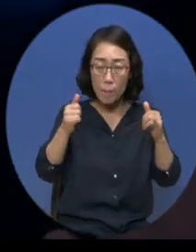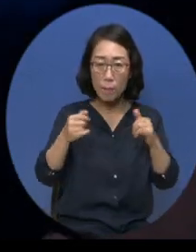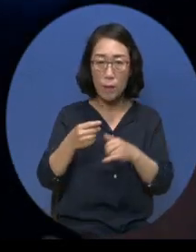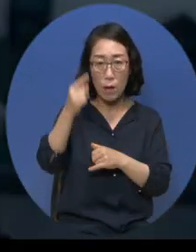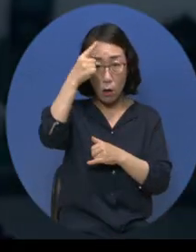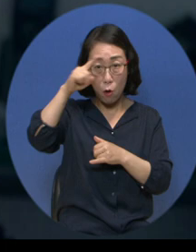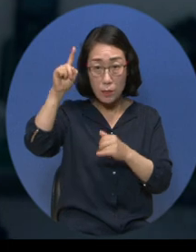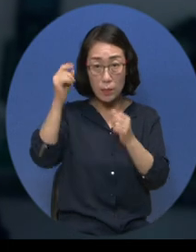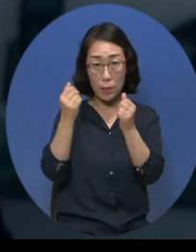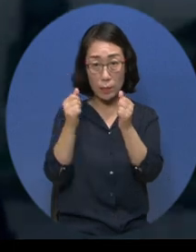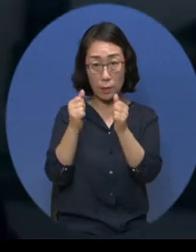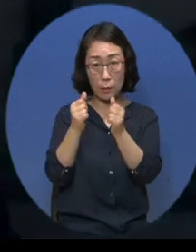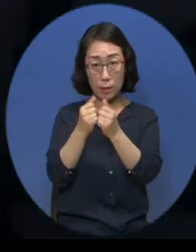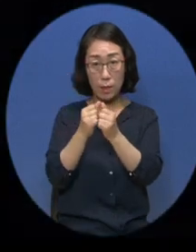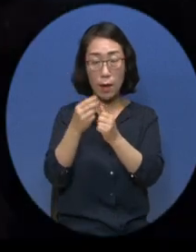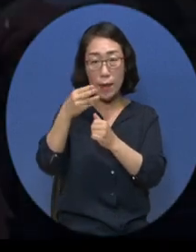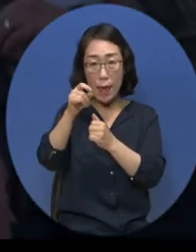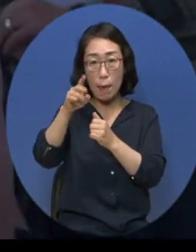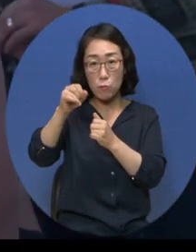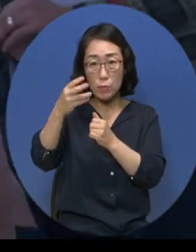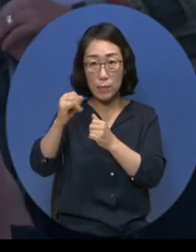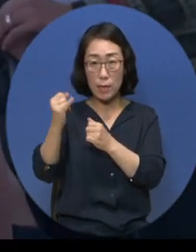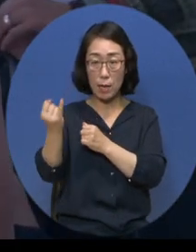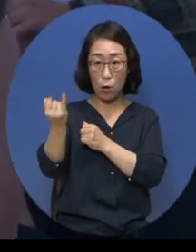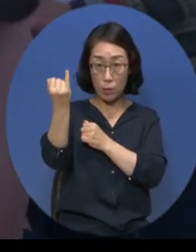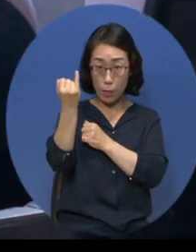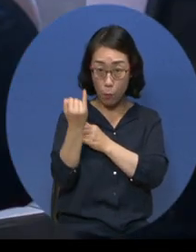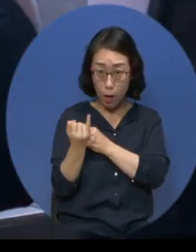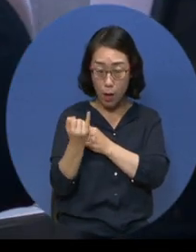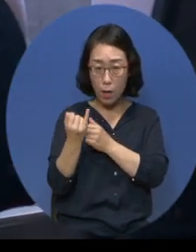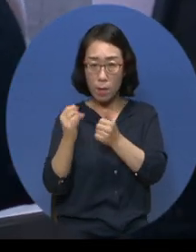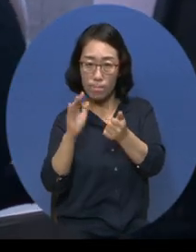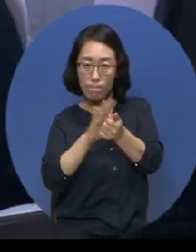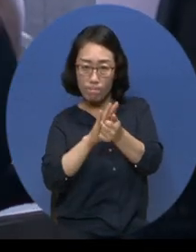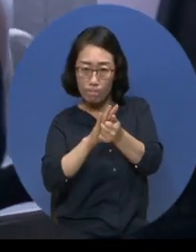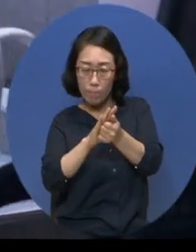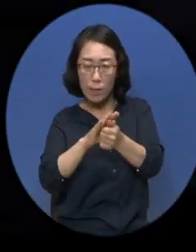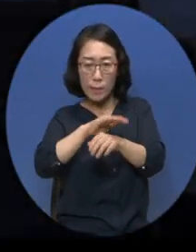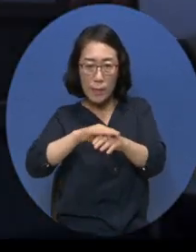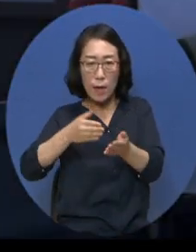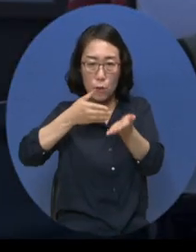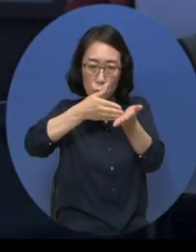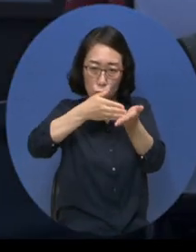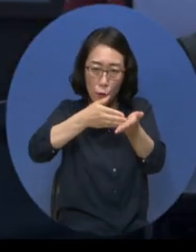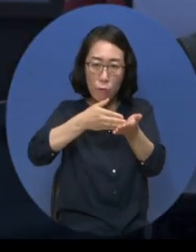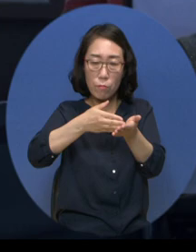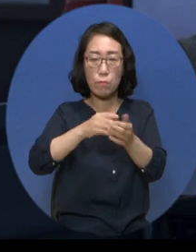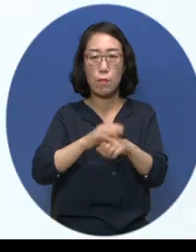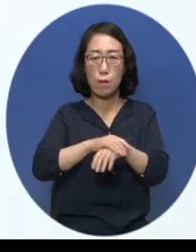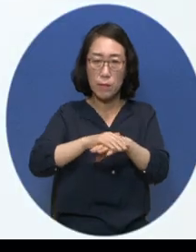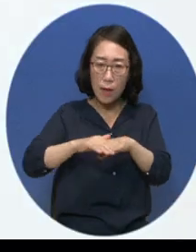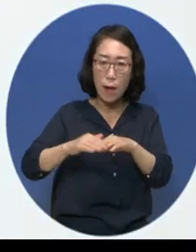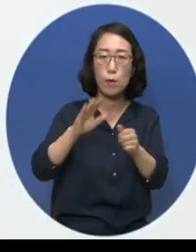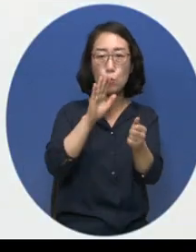출신의 전문 간병인 예브지니아는 현실적인 조언을 이어가며 힘이 되어줍니다.